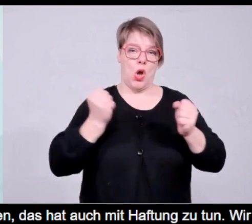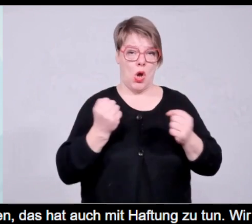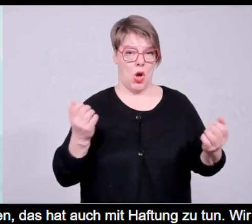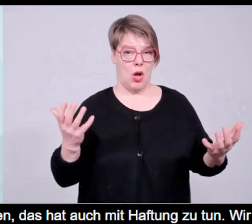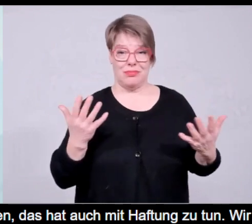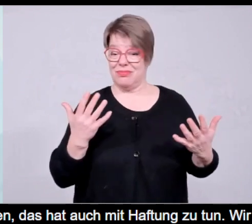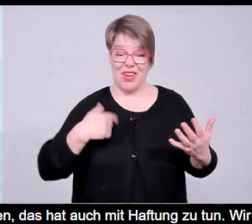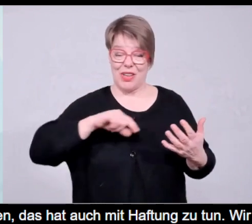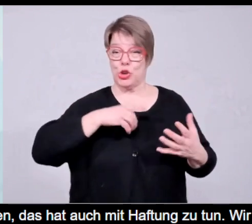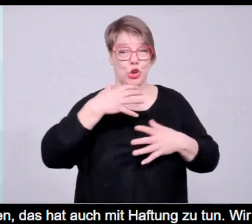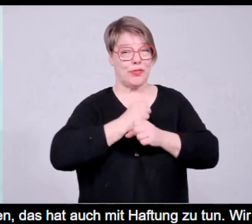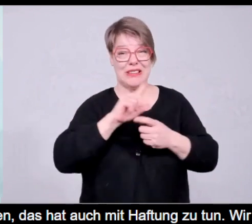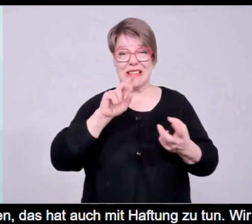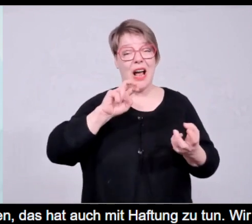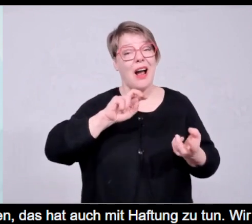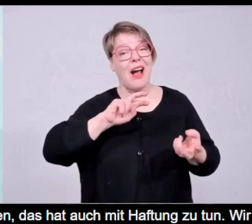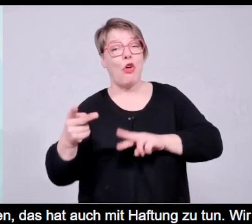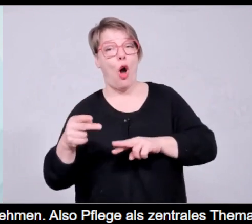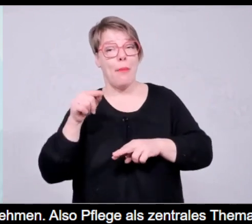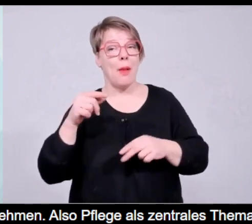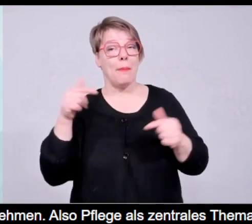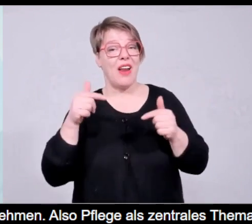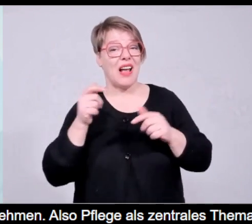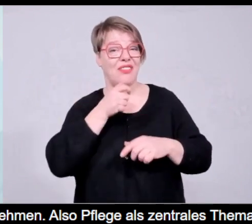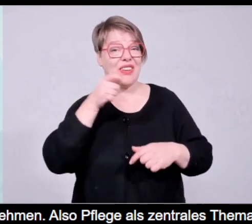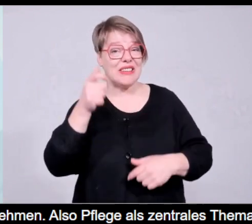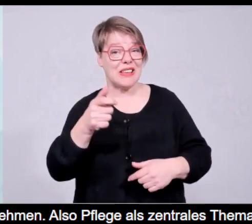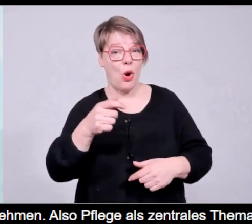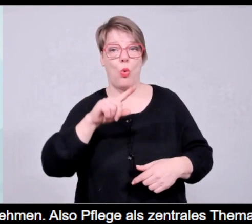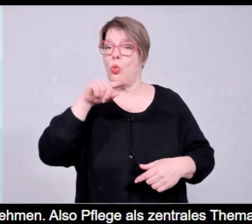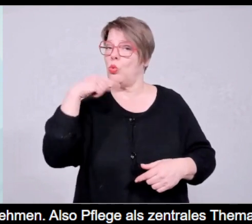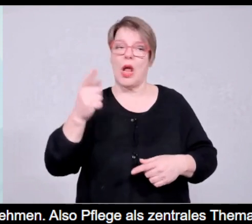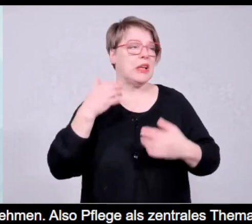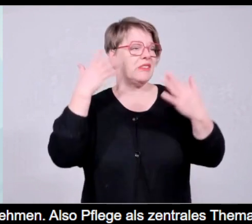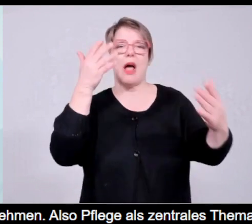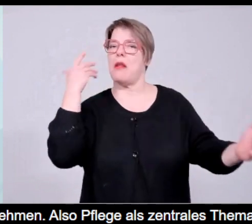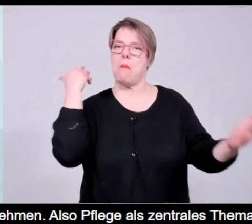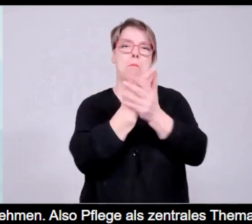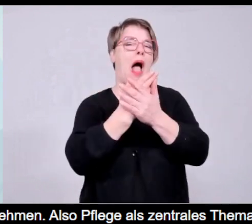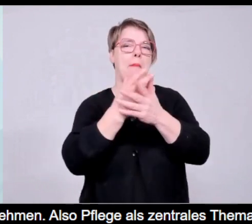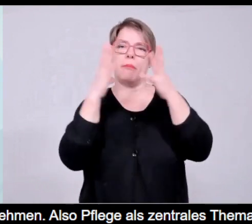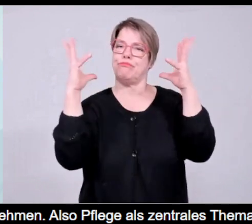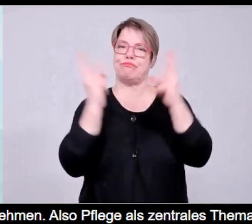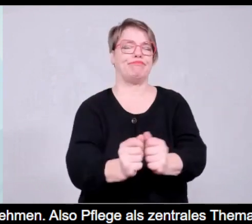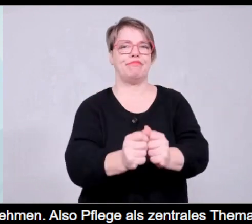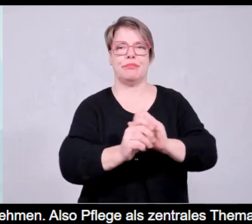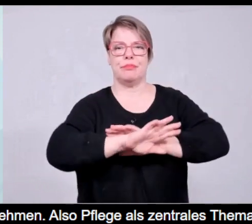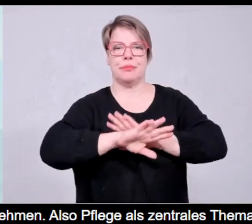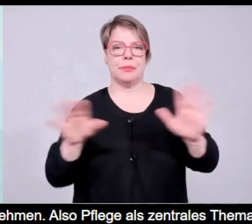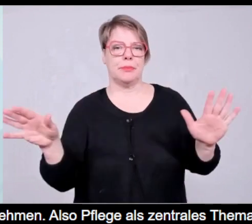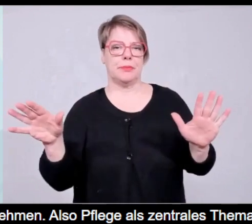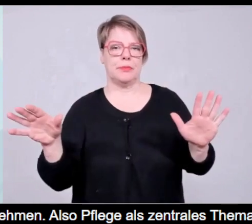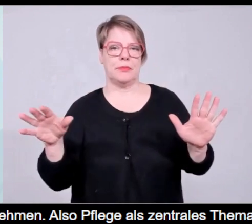werden. Und ich kann nur sagen, neben Krankenhausreformen und vielen ambitionierten Dingen, ist das Thema der Pflege die zentrale Frage.